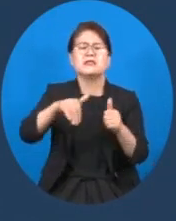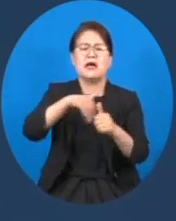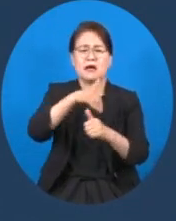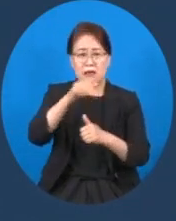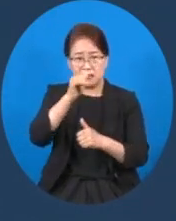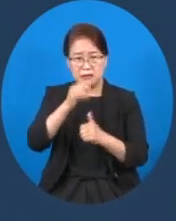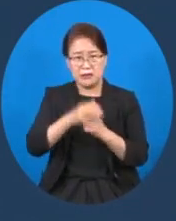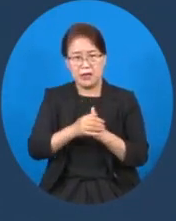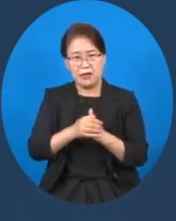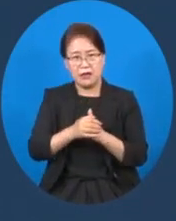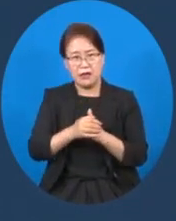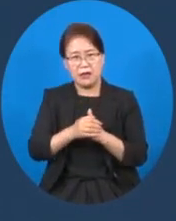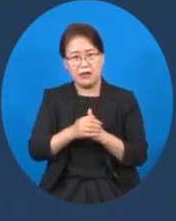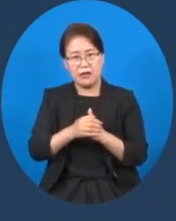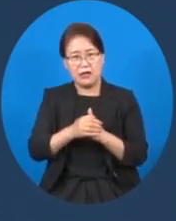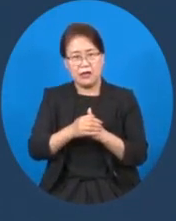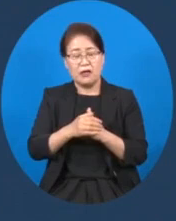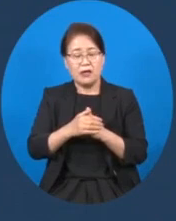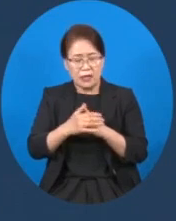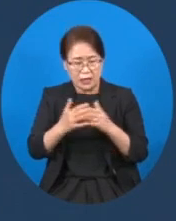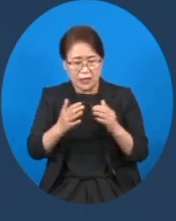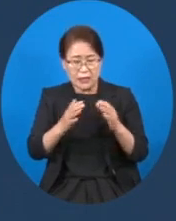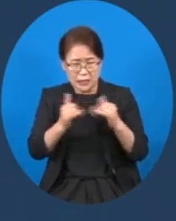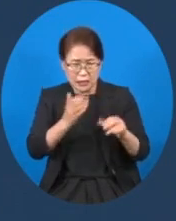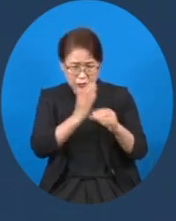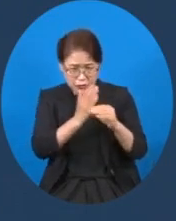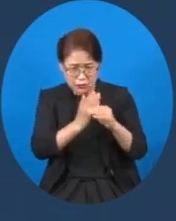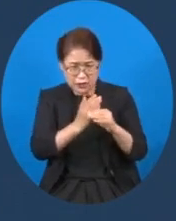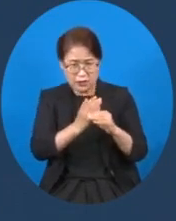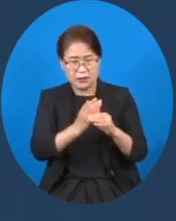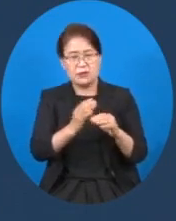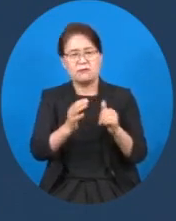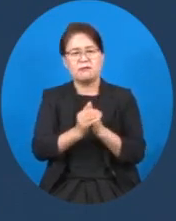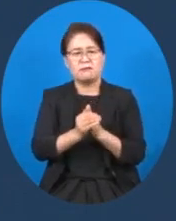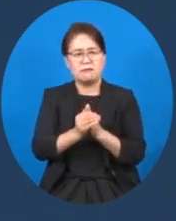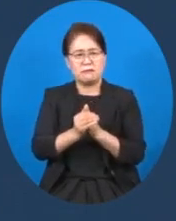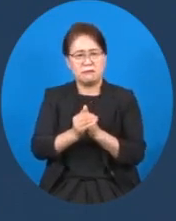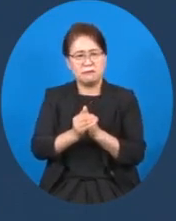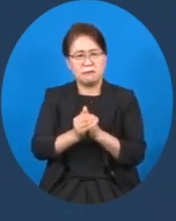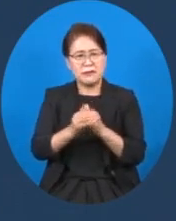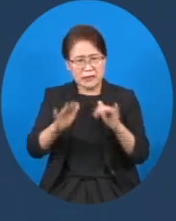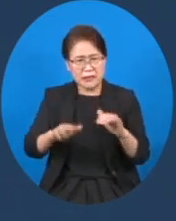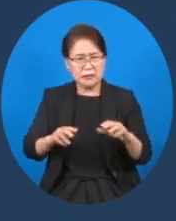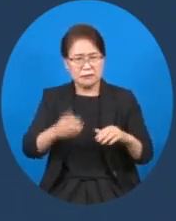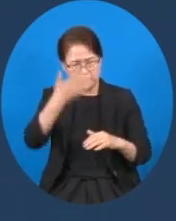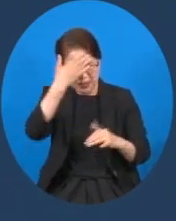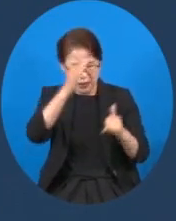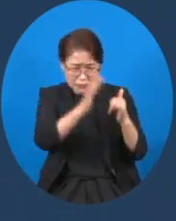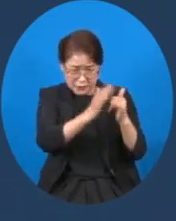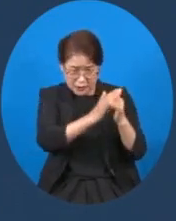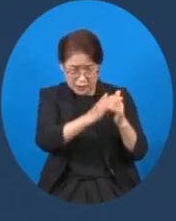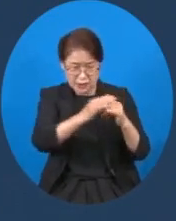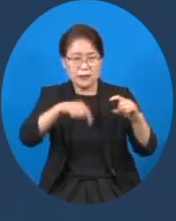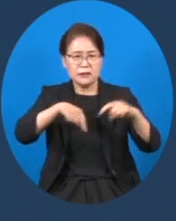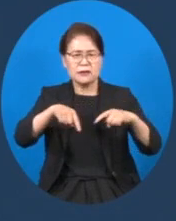하나님이 없는 무신론과 인본주의의 사상과 이념이 우리의 다음 세대를 지금 지배하고 있지 않습니까?